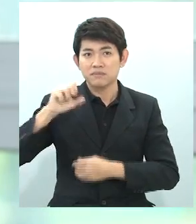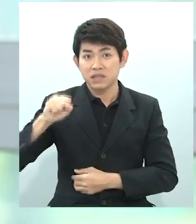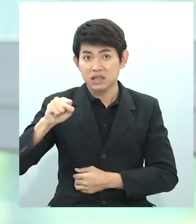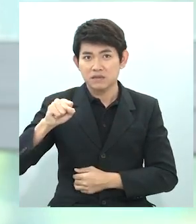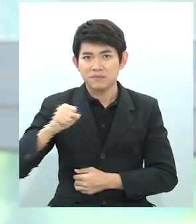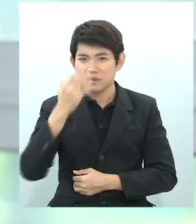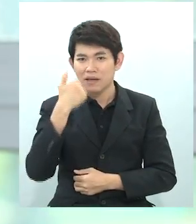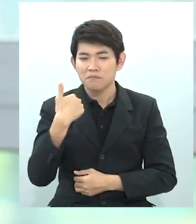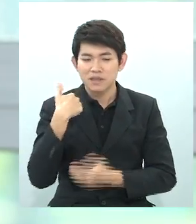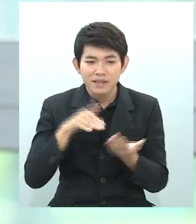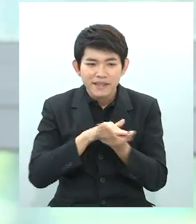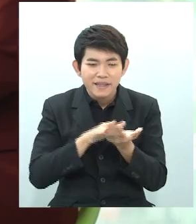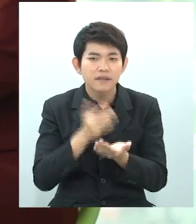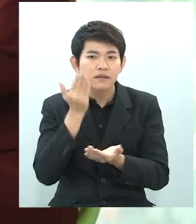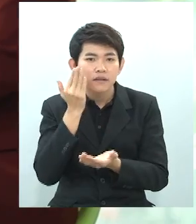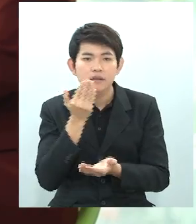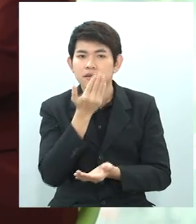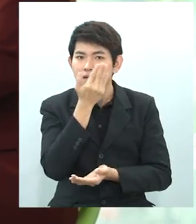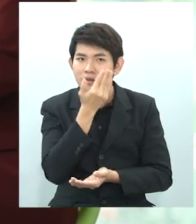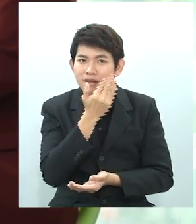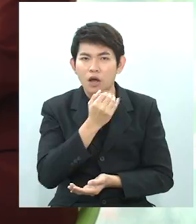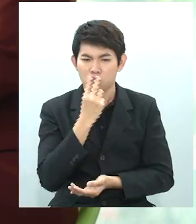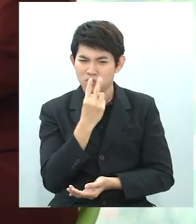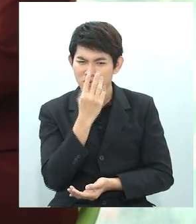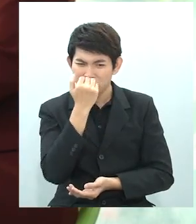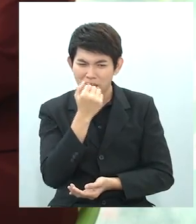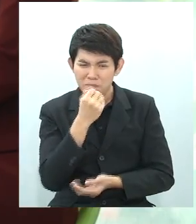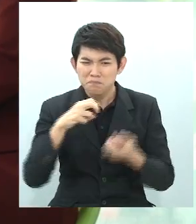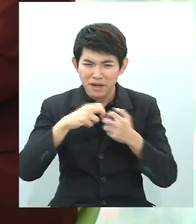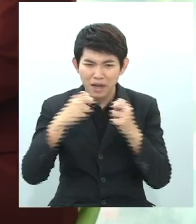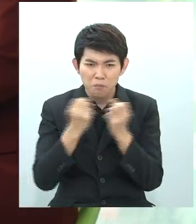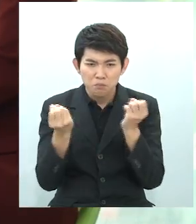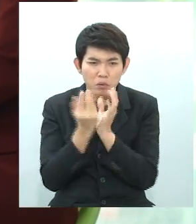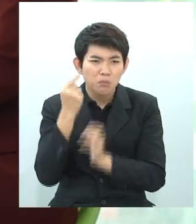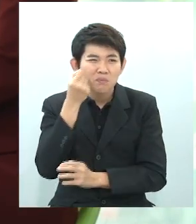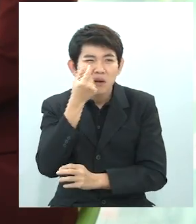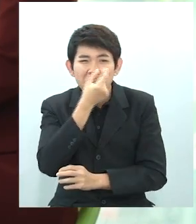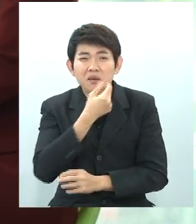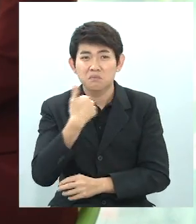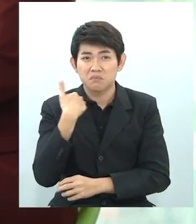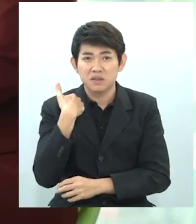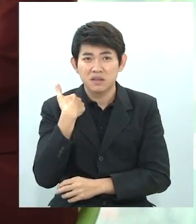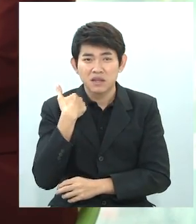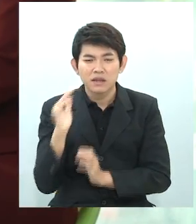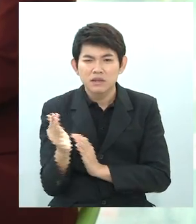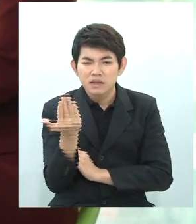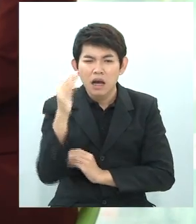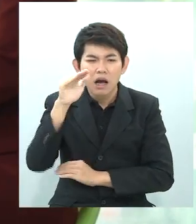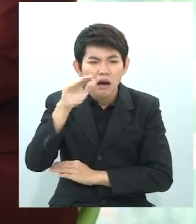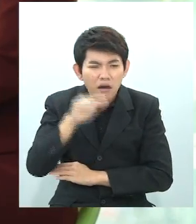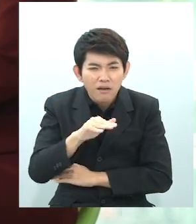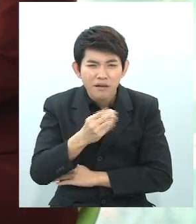การใช้พวกผลิตภัณฑ์ที ่ เราจะต้องดูนะคะว่าทำให้เกิดการอุดตันหรือเปล่านะคะทั้งเดย์ครีมไนท์ครีมนะคะ